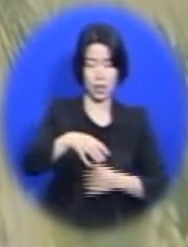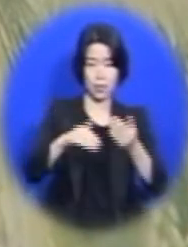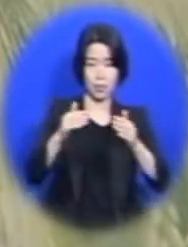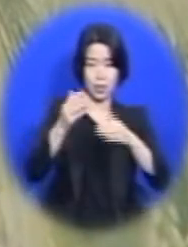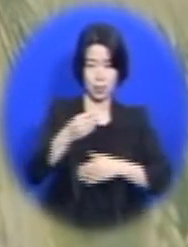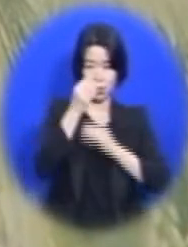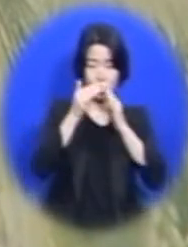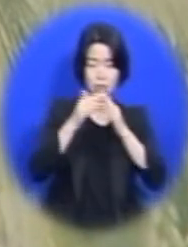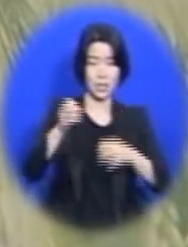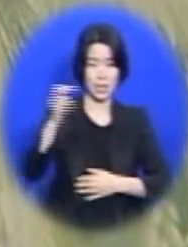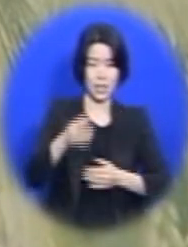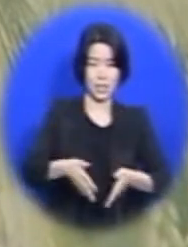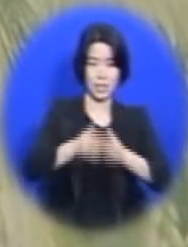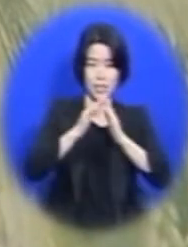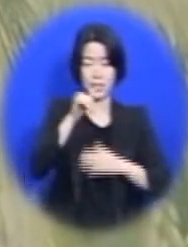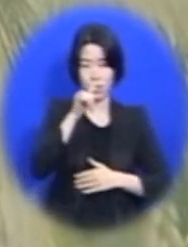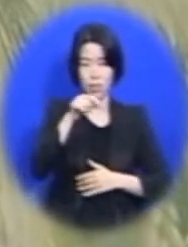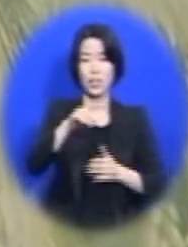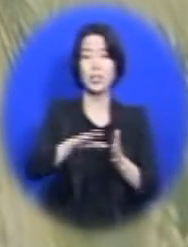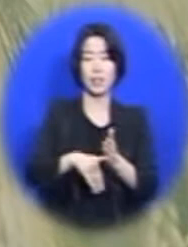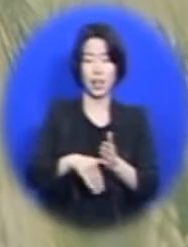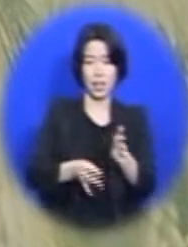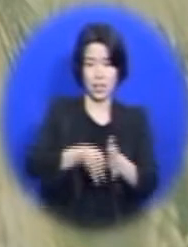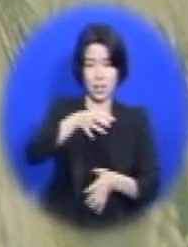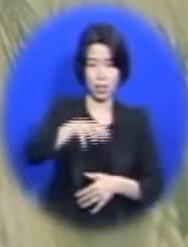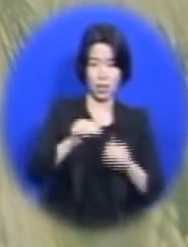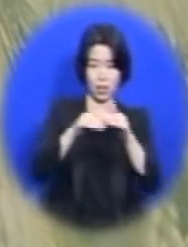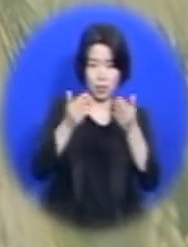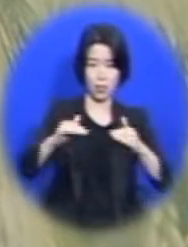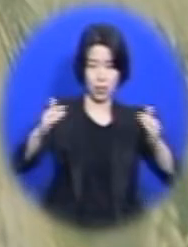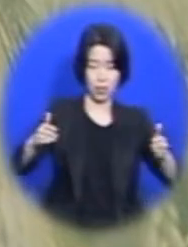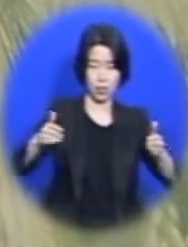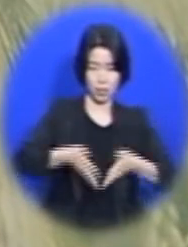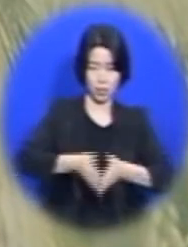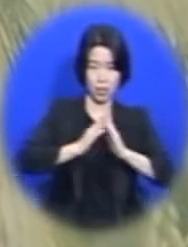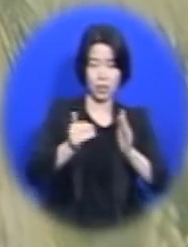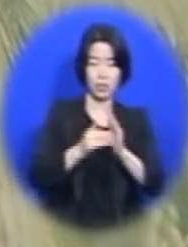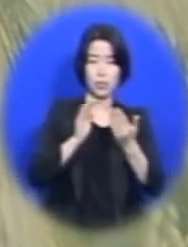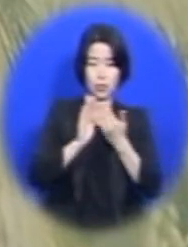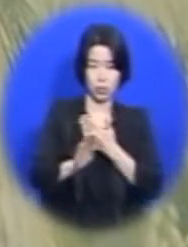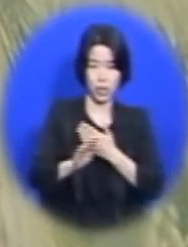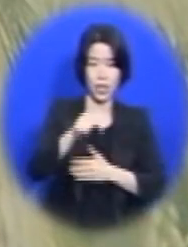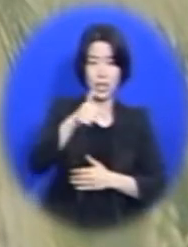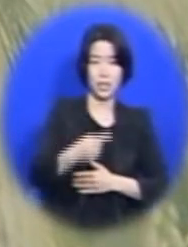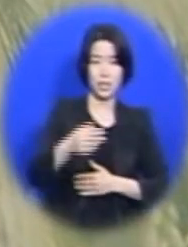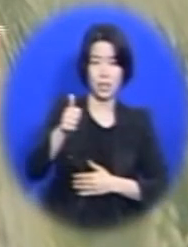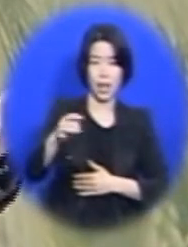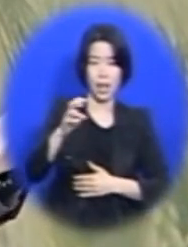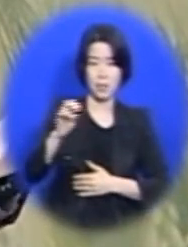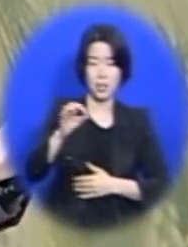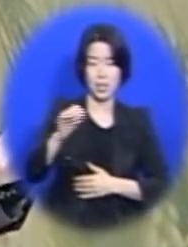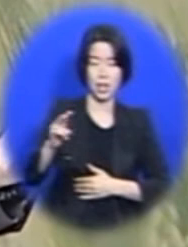됩니다. 그때 예루살렘 성벽을 재건하고 느헤미야가